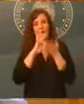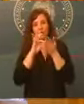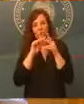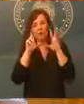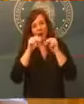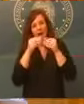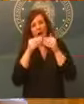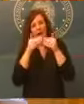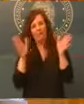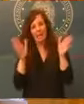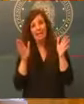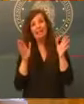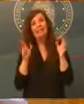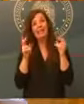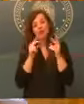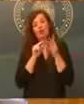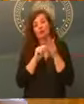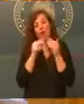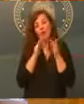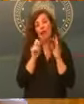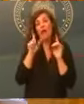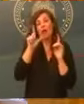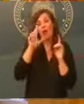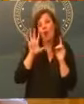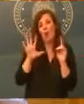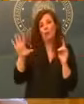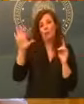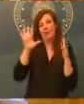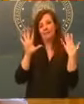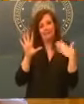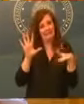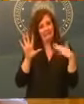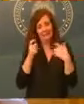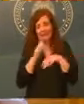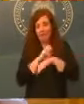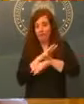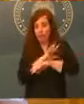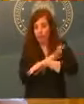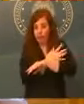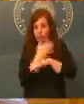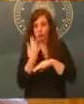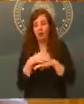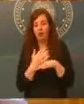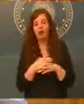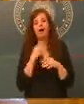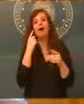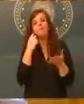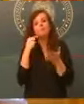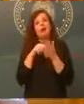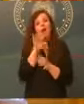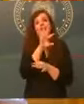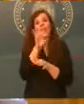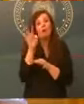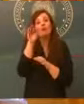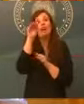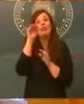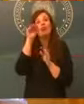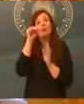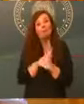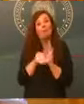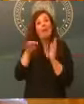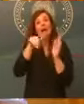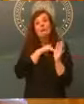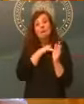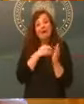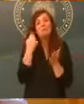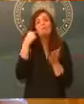soprattutto in Lombardia. Abbiamo riportato 500.000 studenti a scuola. Io ho visto l